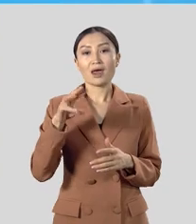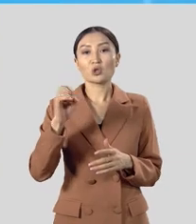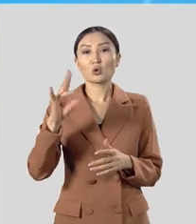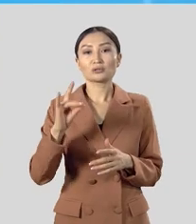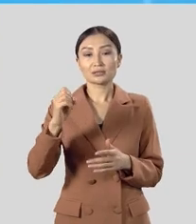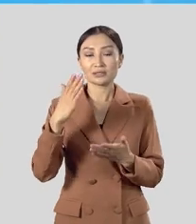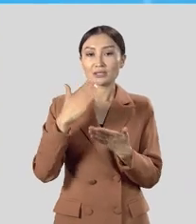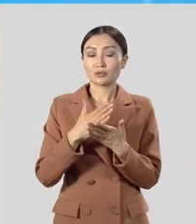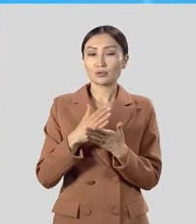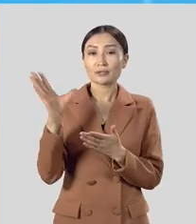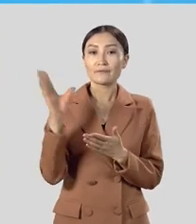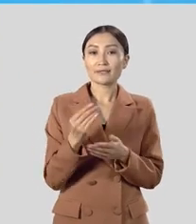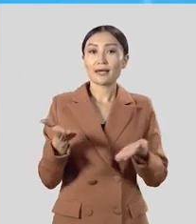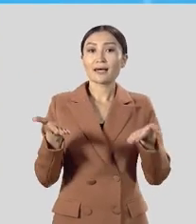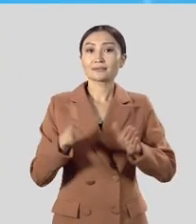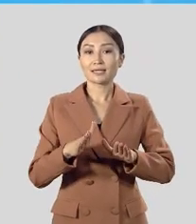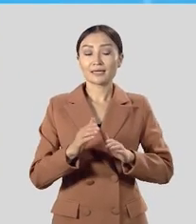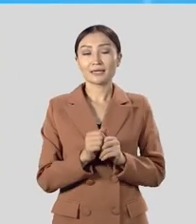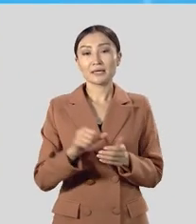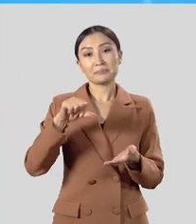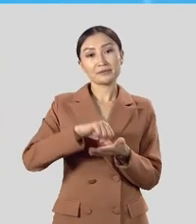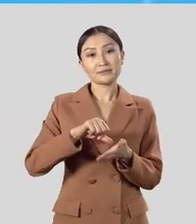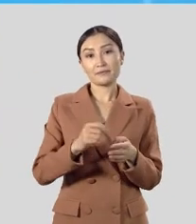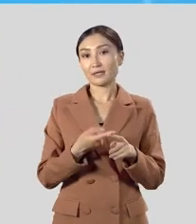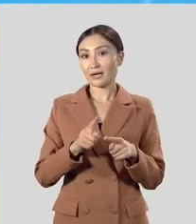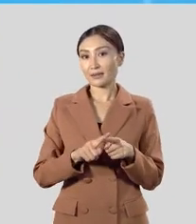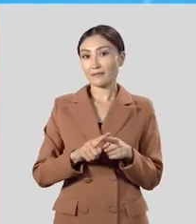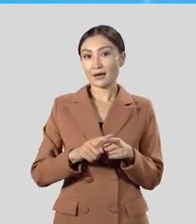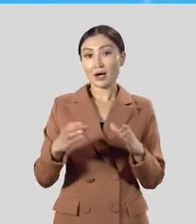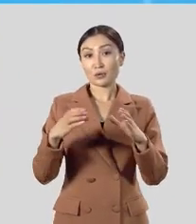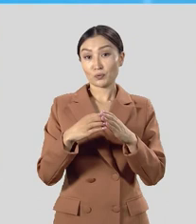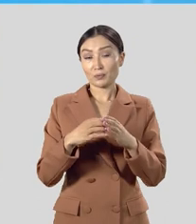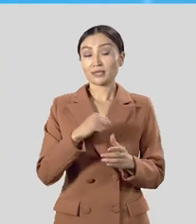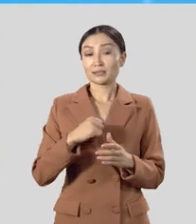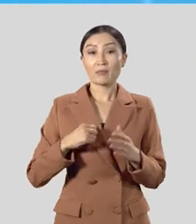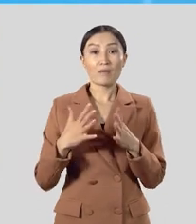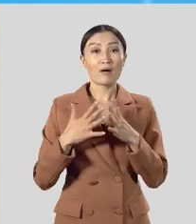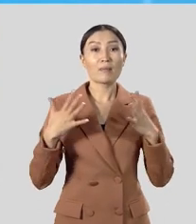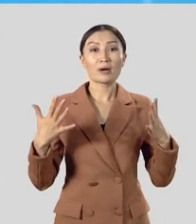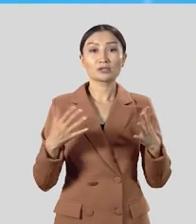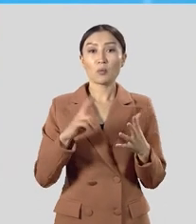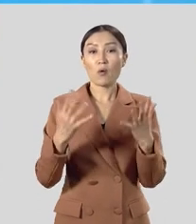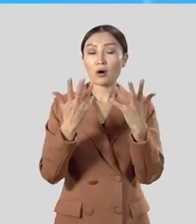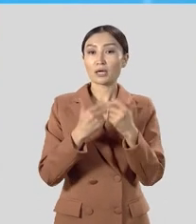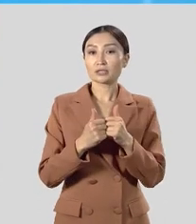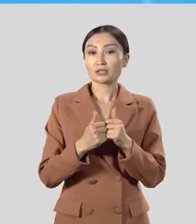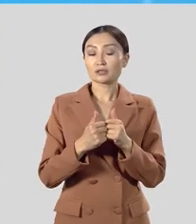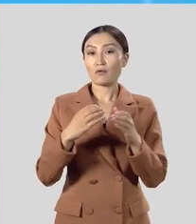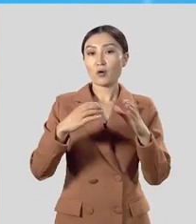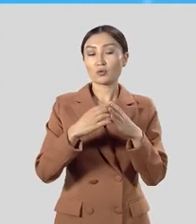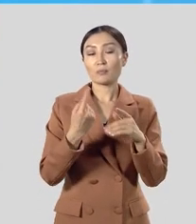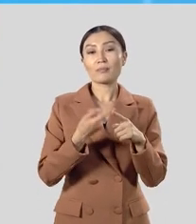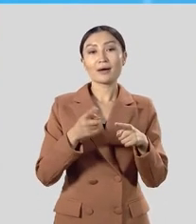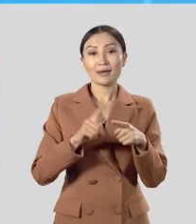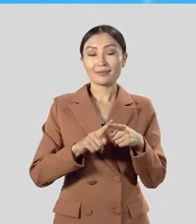животных относятся все остальные представители этого царства. Самые большие по количеству видов группы –